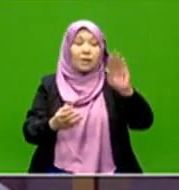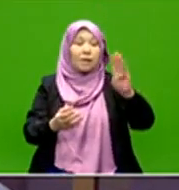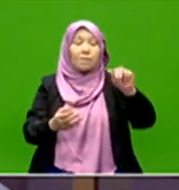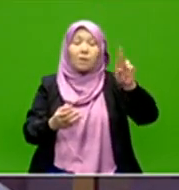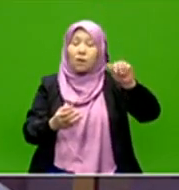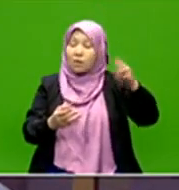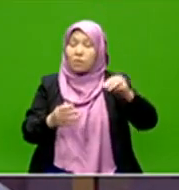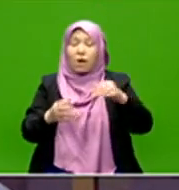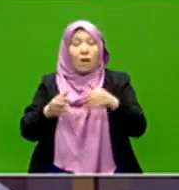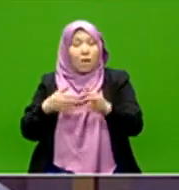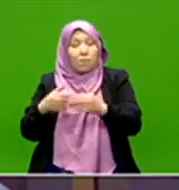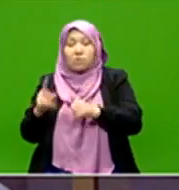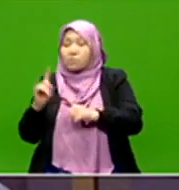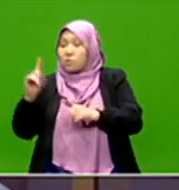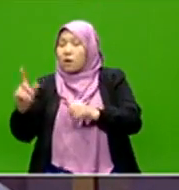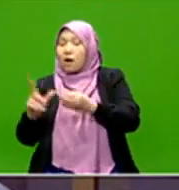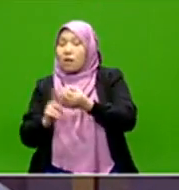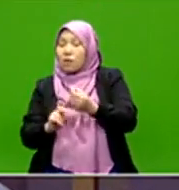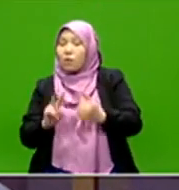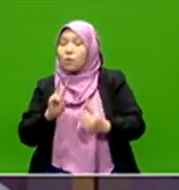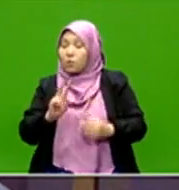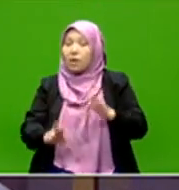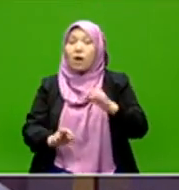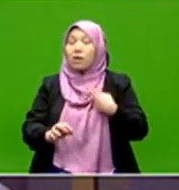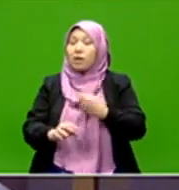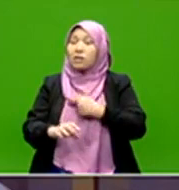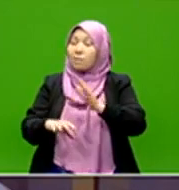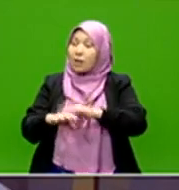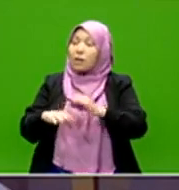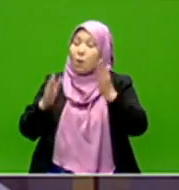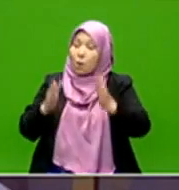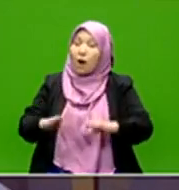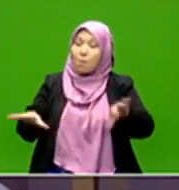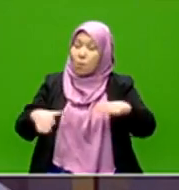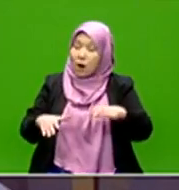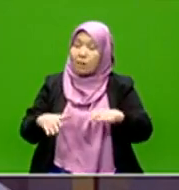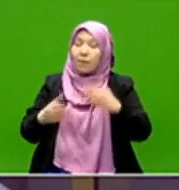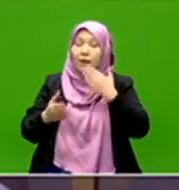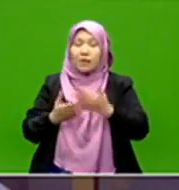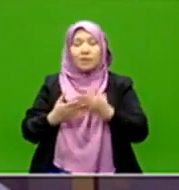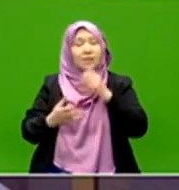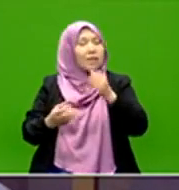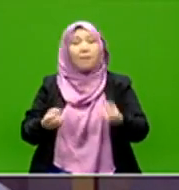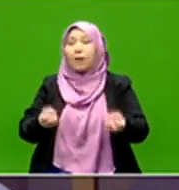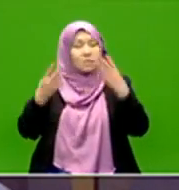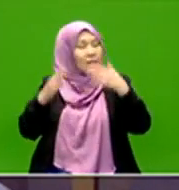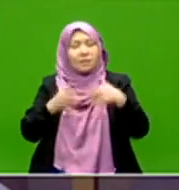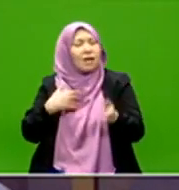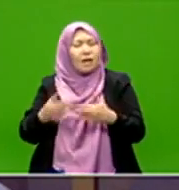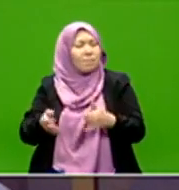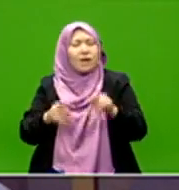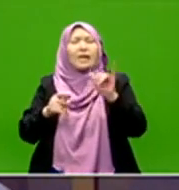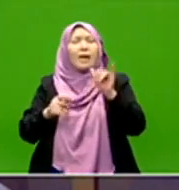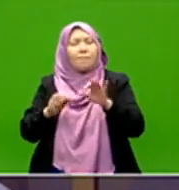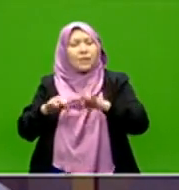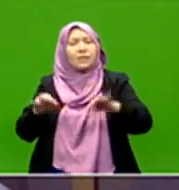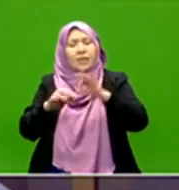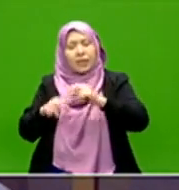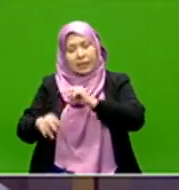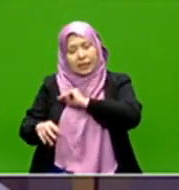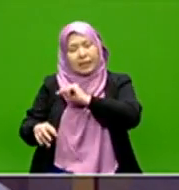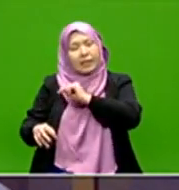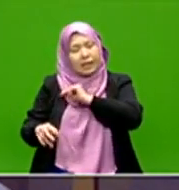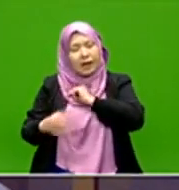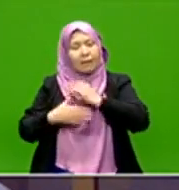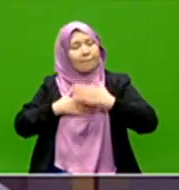seorang ataupun dua. Pelajaran untuk kita, kalau kita ajak orang buat baik Ustaz, ya, tak ramai tak apa. Ya, yang pentingnya apa, niatnya ikhlas kerana